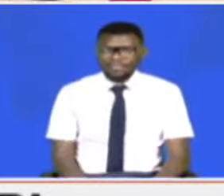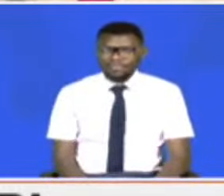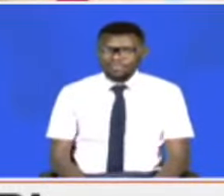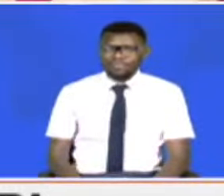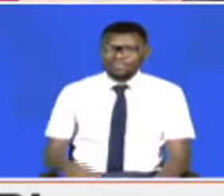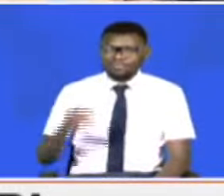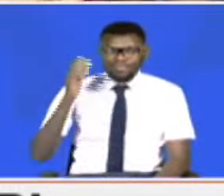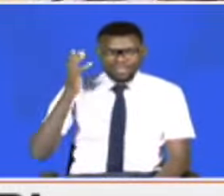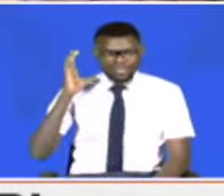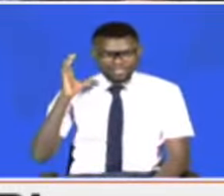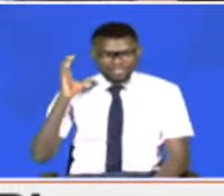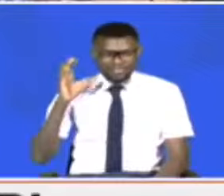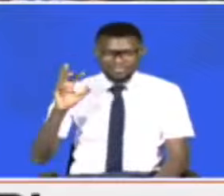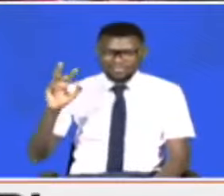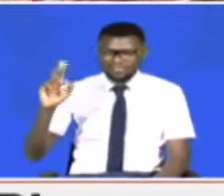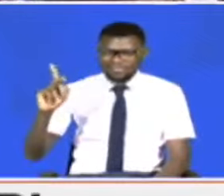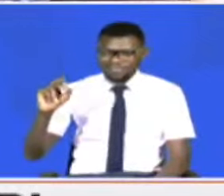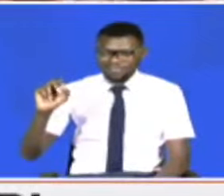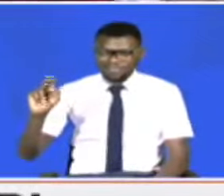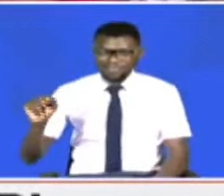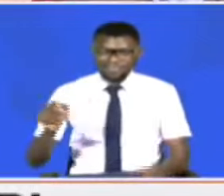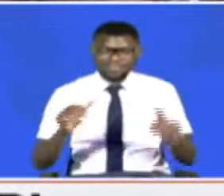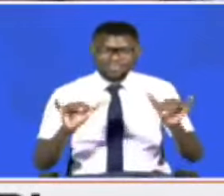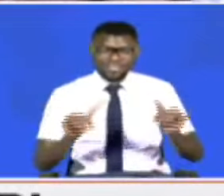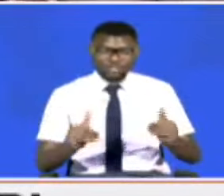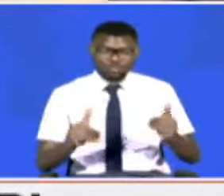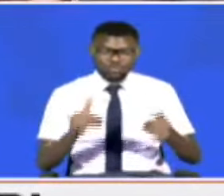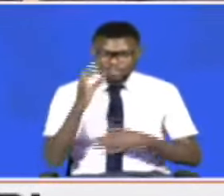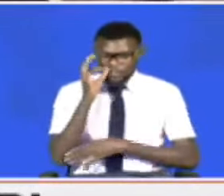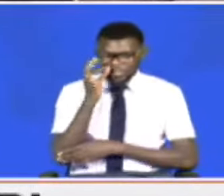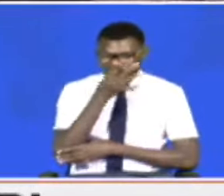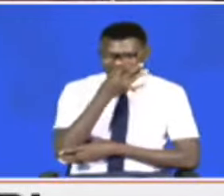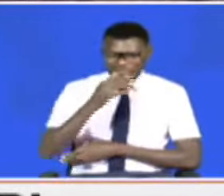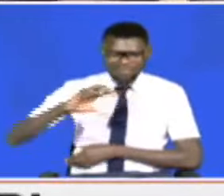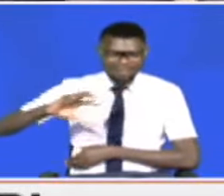Clement Masombo, KTN News, County ya Nyeri.